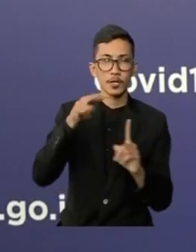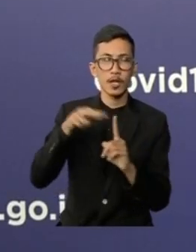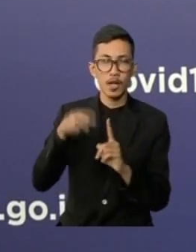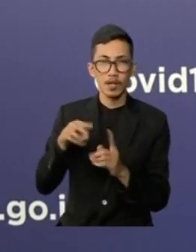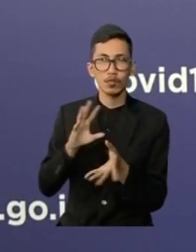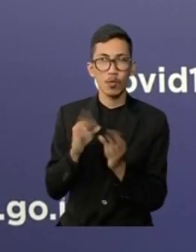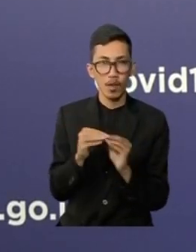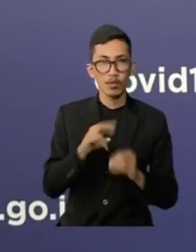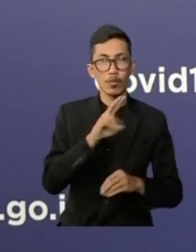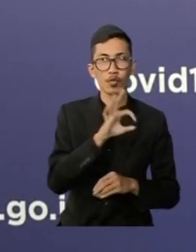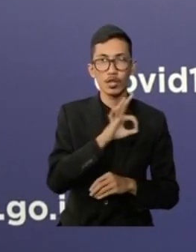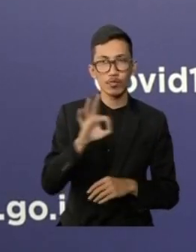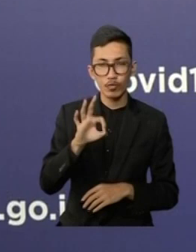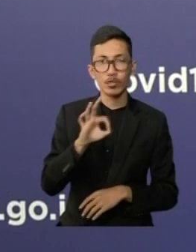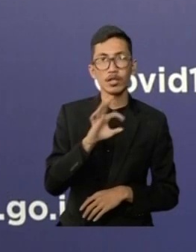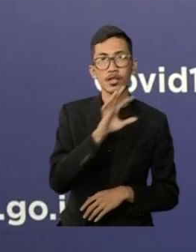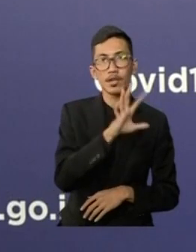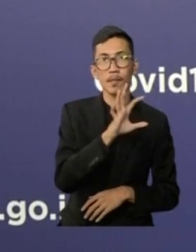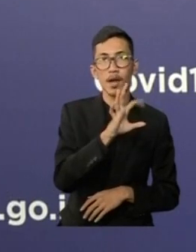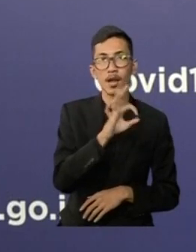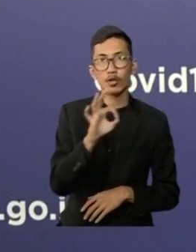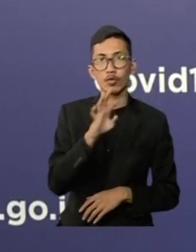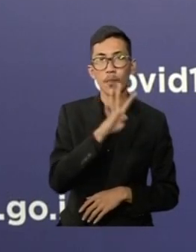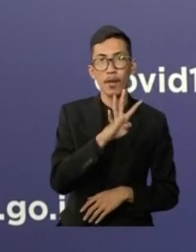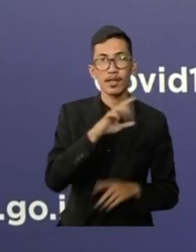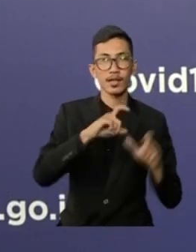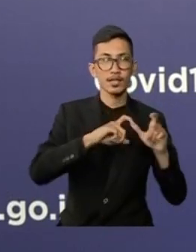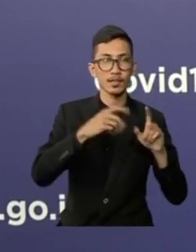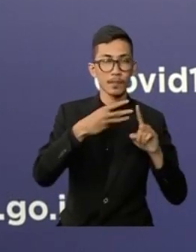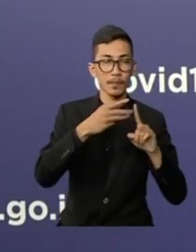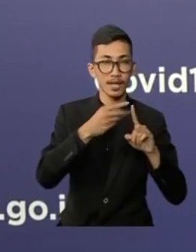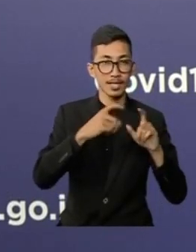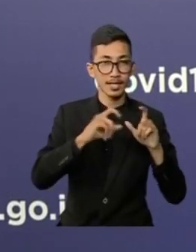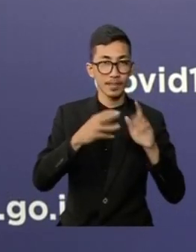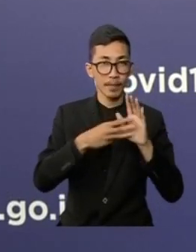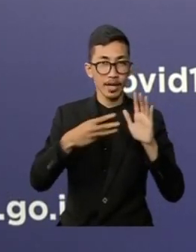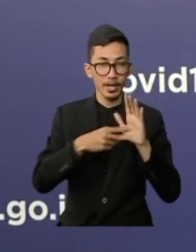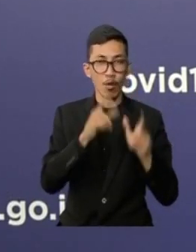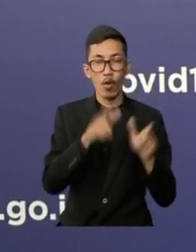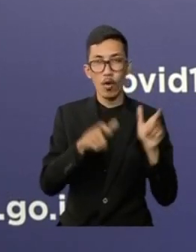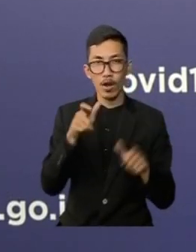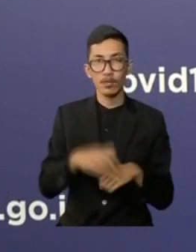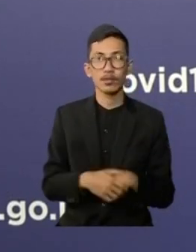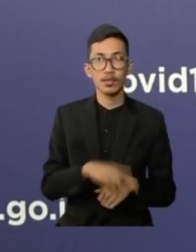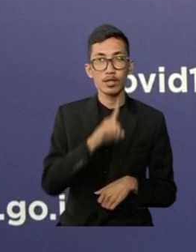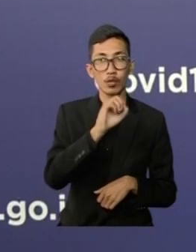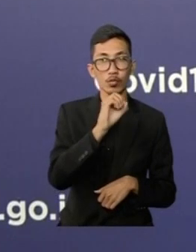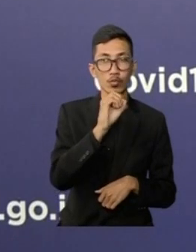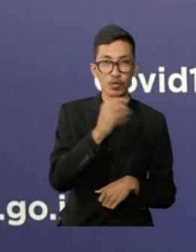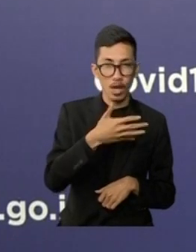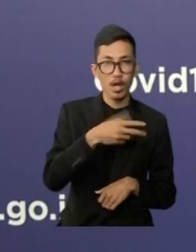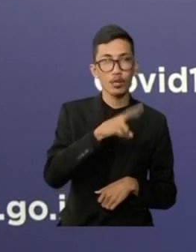sebanyak Rp20.000 504 spesimen sehingga total spesimen yang kita periksa adalah